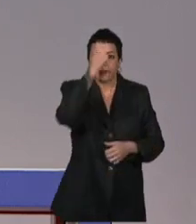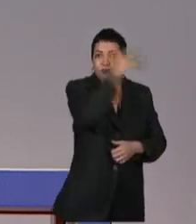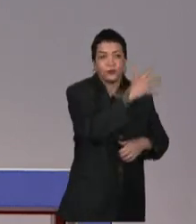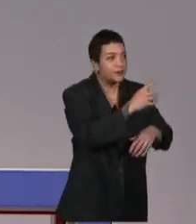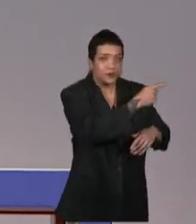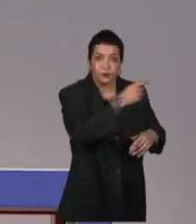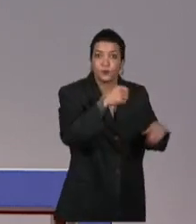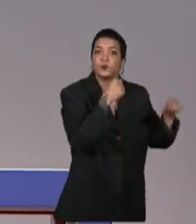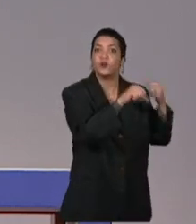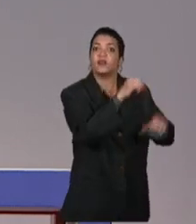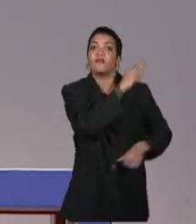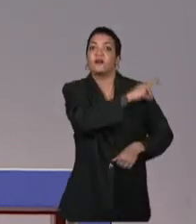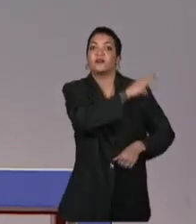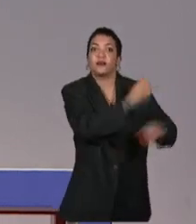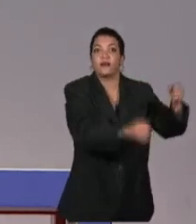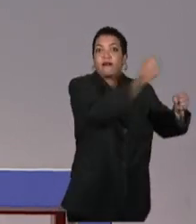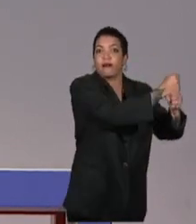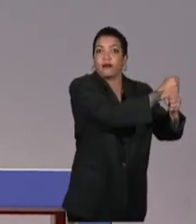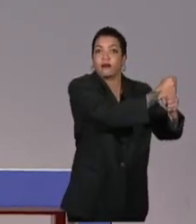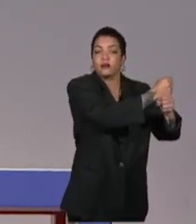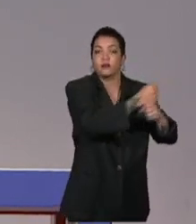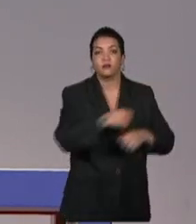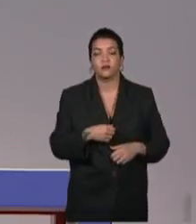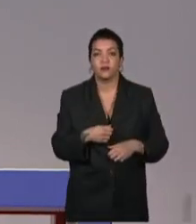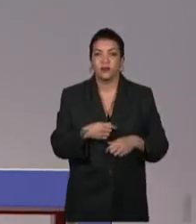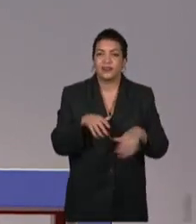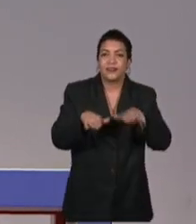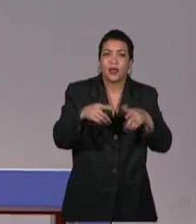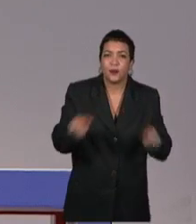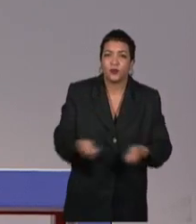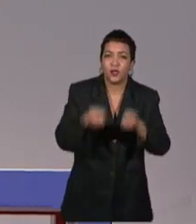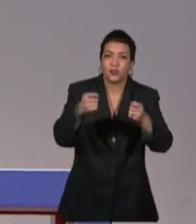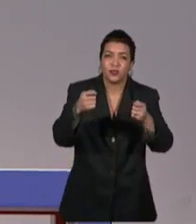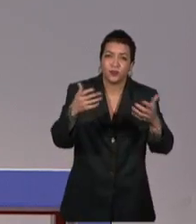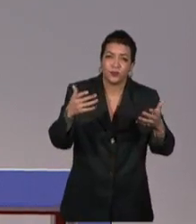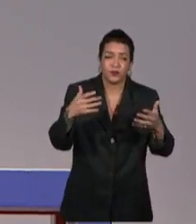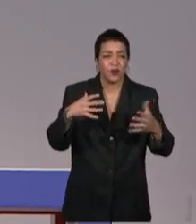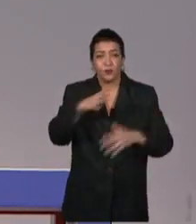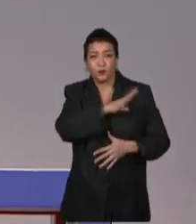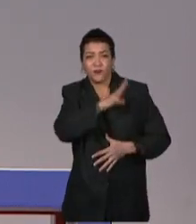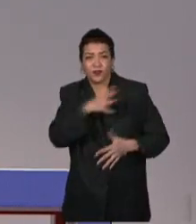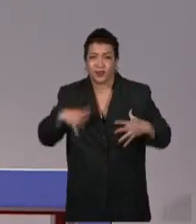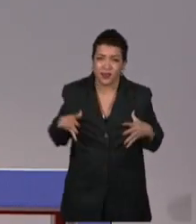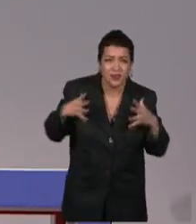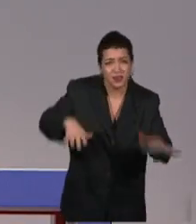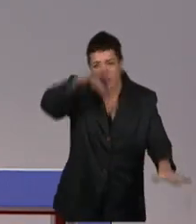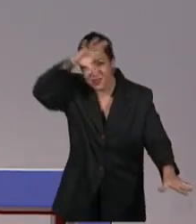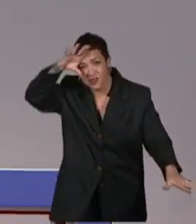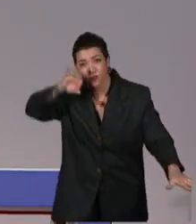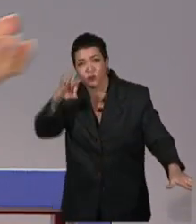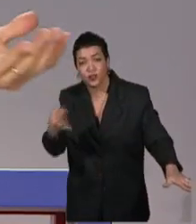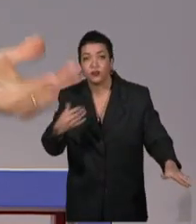Moderna. Notre système éducatif à la peine, avec des enseignants dévoués mais désarmés par une